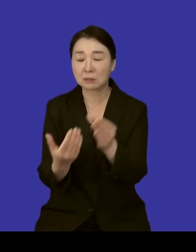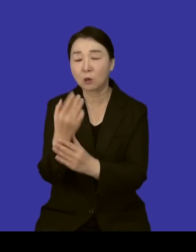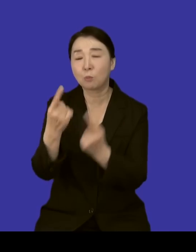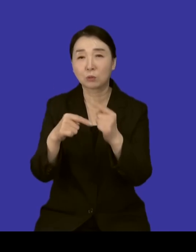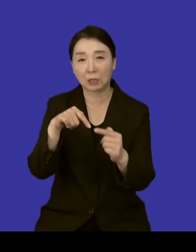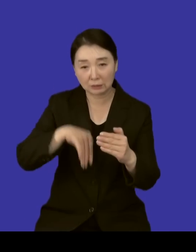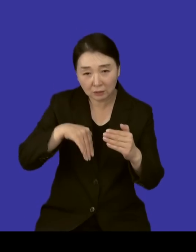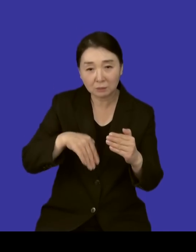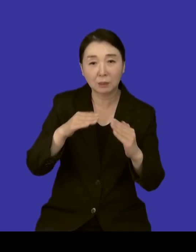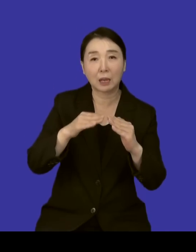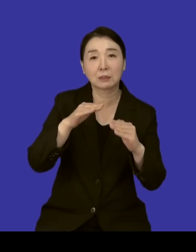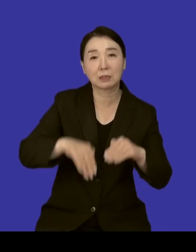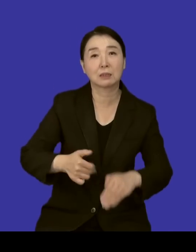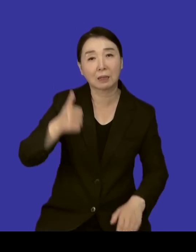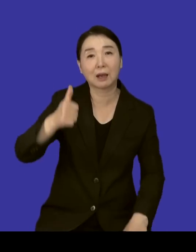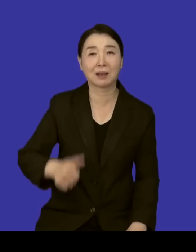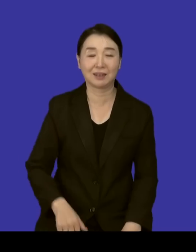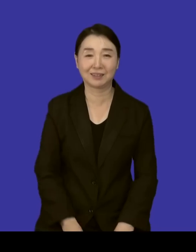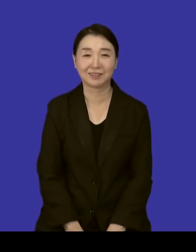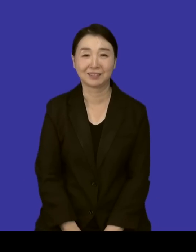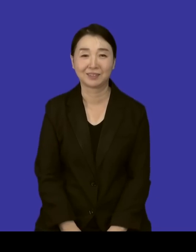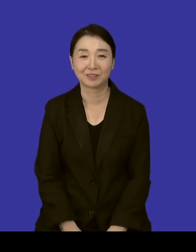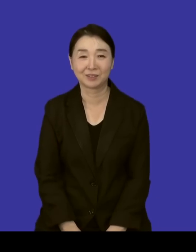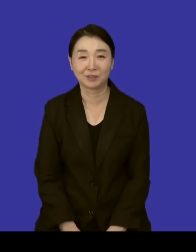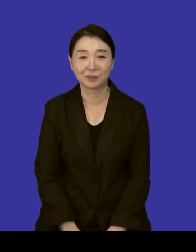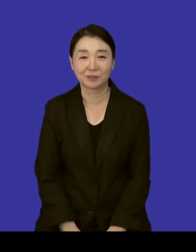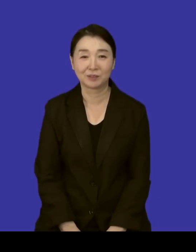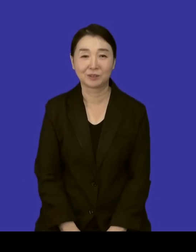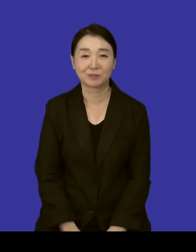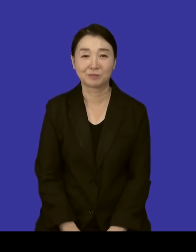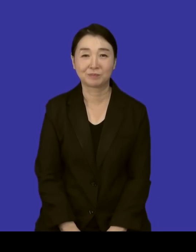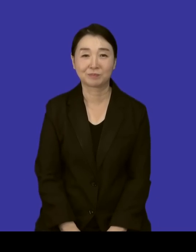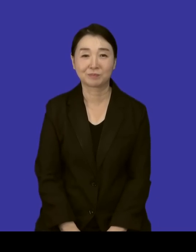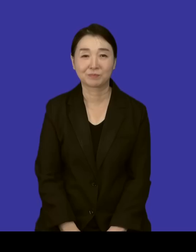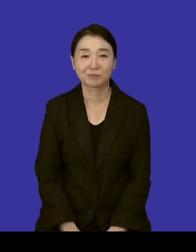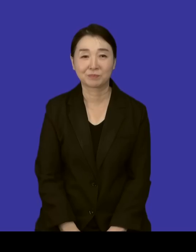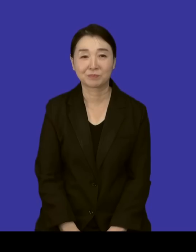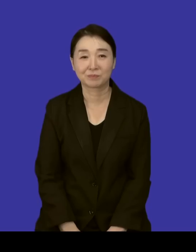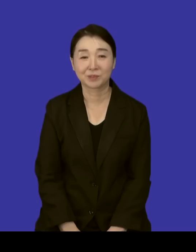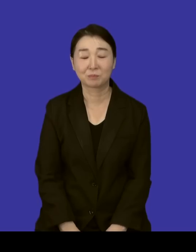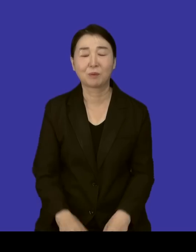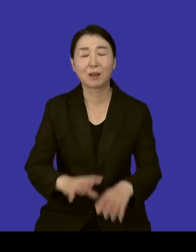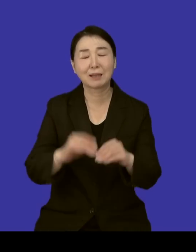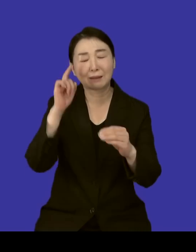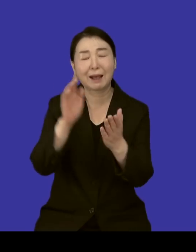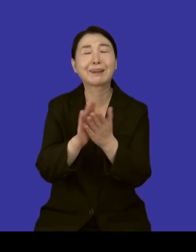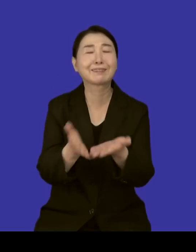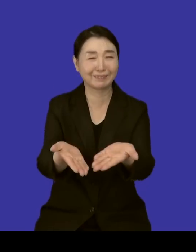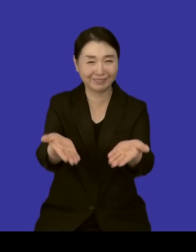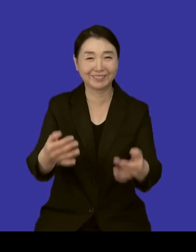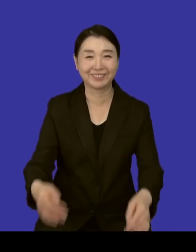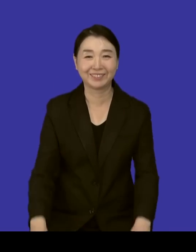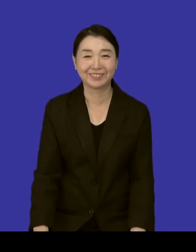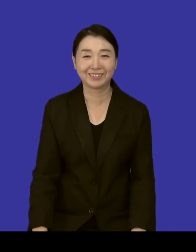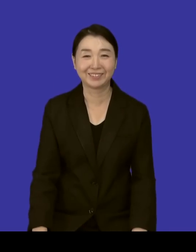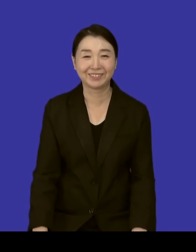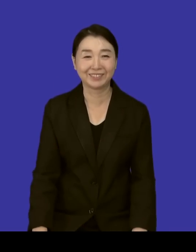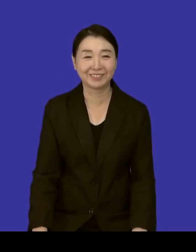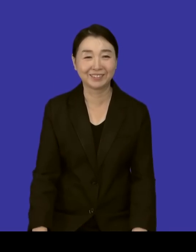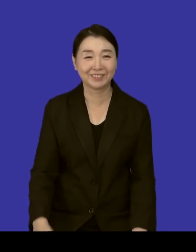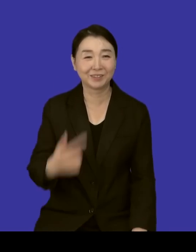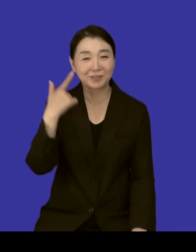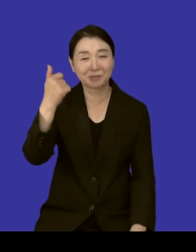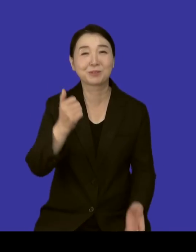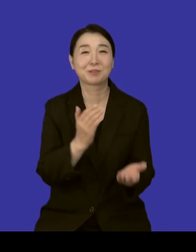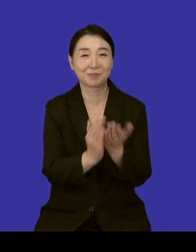차라리 어. 집에 안에 있는 게 낫지 밖에서 안전하지. 네. 맨날 뭐 밴드 부르고 이런 어쨌든 거 낫잖아요. 이제 네. 해석은 자유니까. 그렇죠, 그렇죠. 뭐 목사님하고는 안